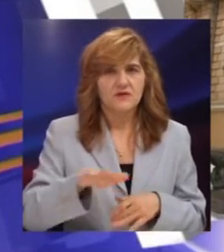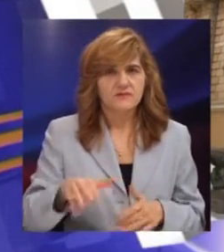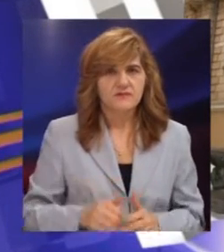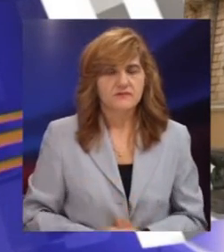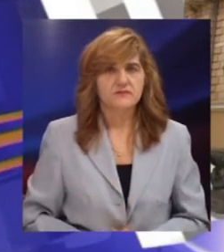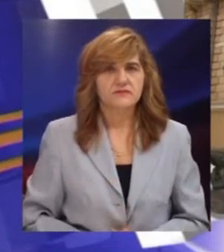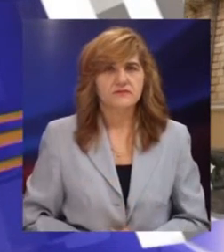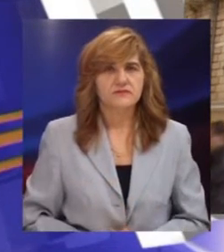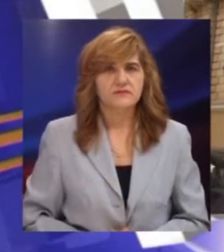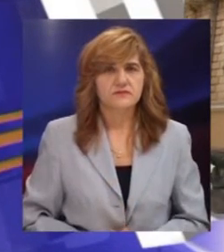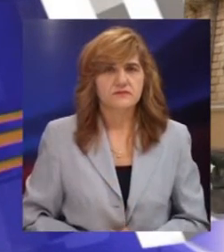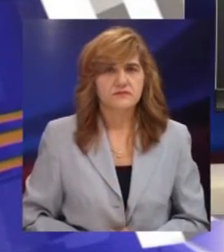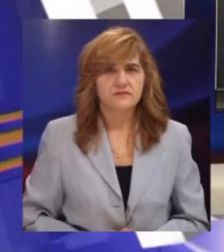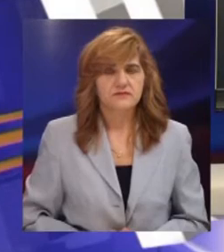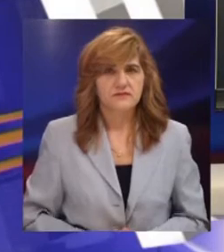nasilje.